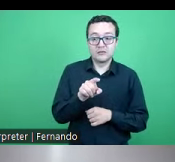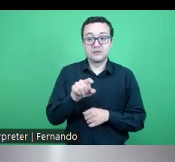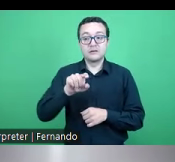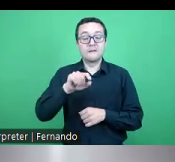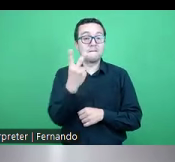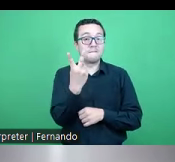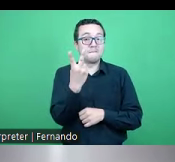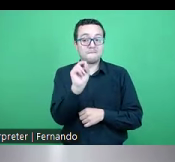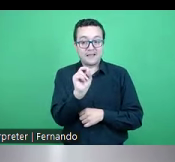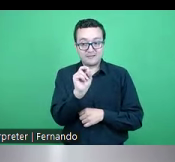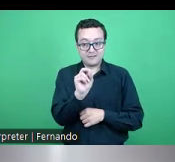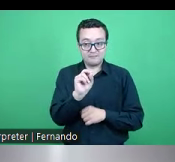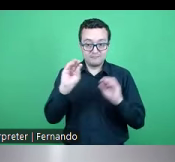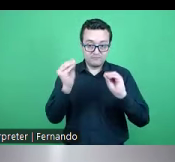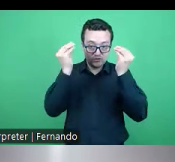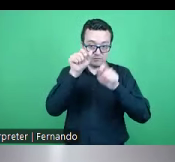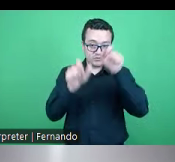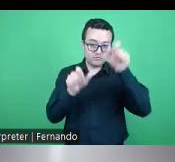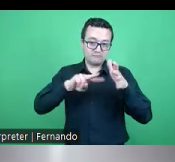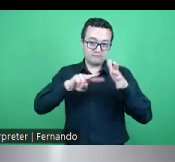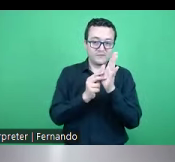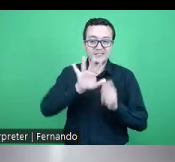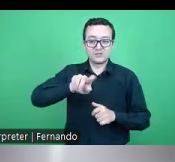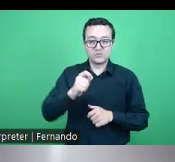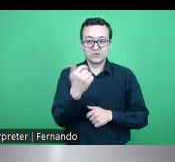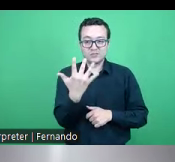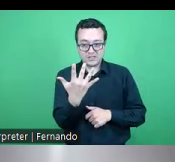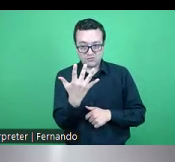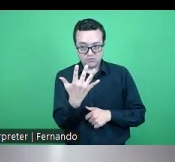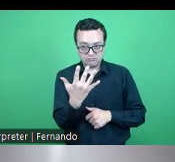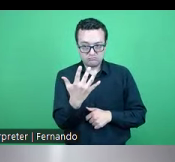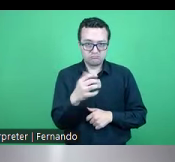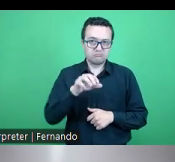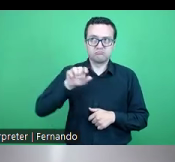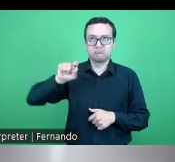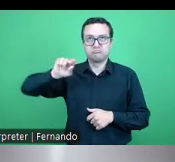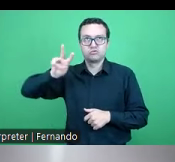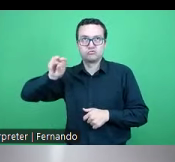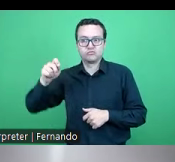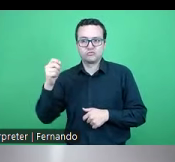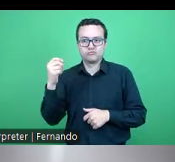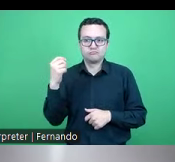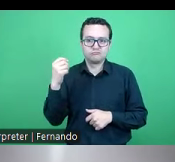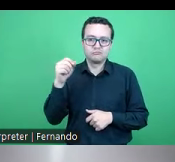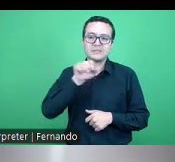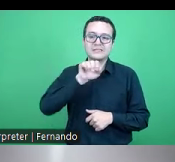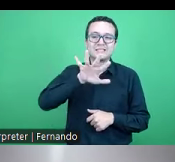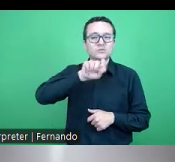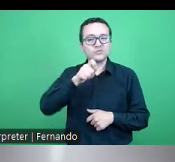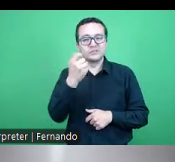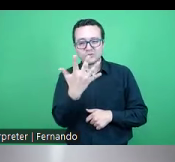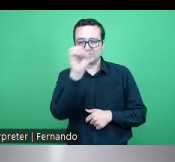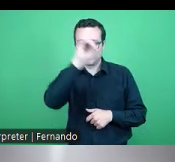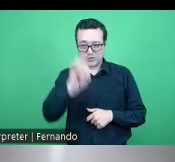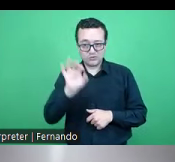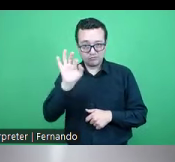masalah gangguan diagnosed mental gitu ya. with mental Dan health satu dari issues. tiga And orang tersebut one atau in sekitar three of these 34,9% young people,